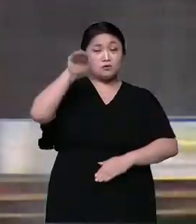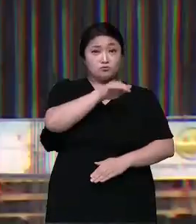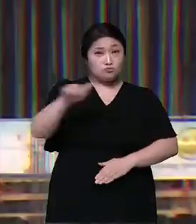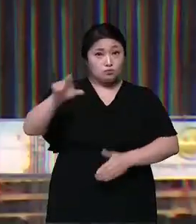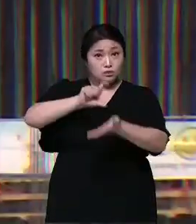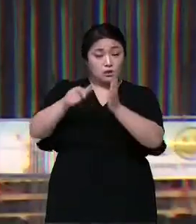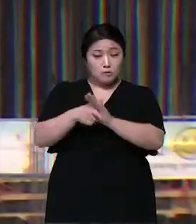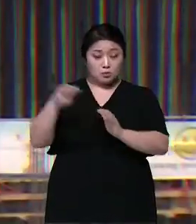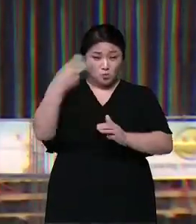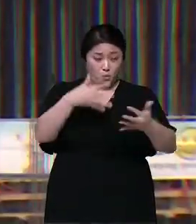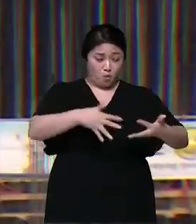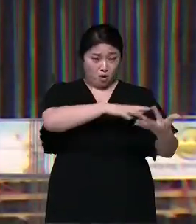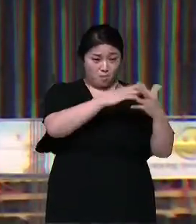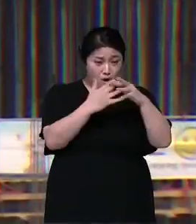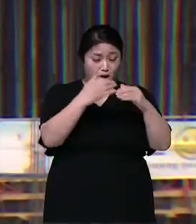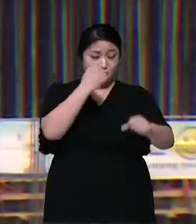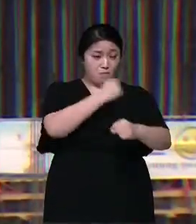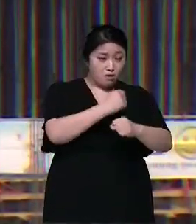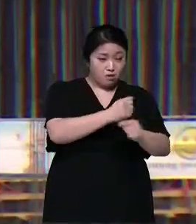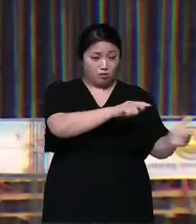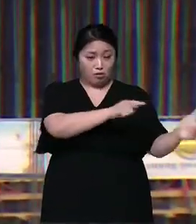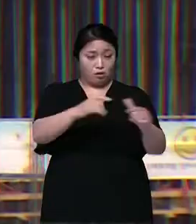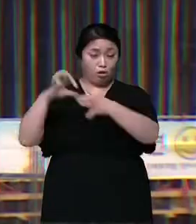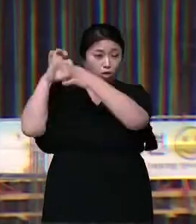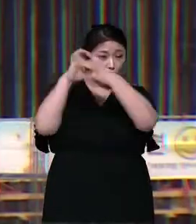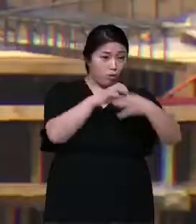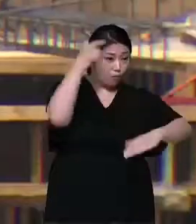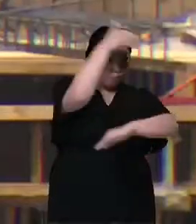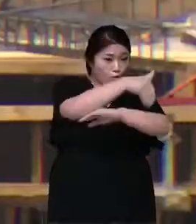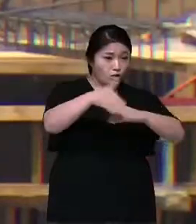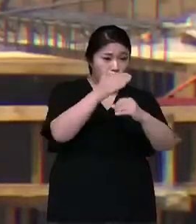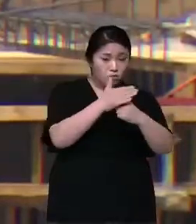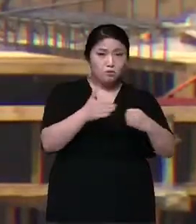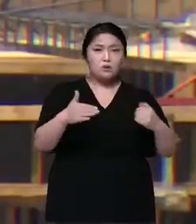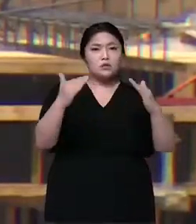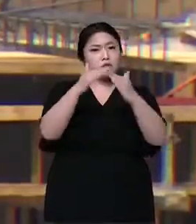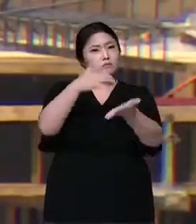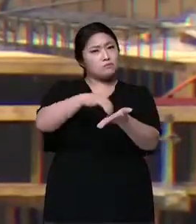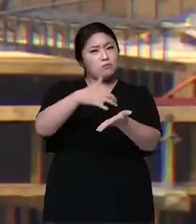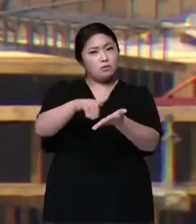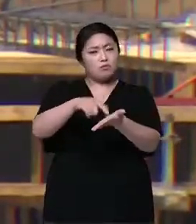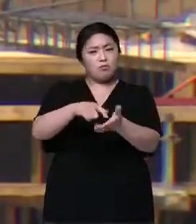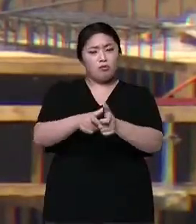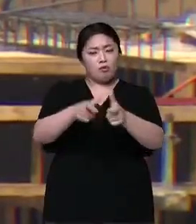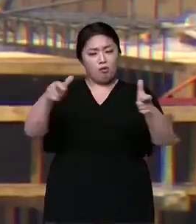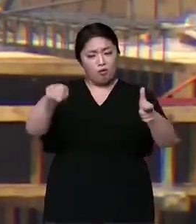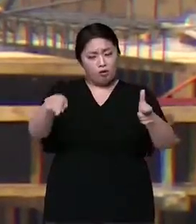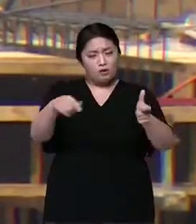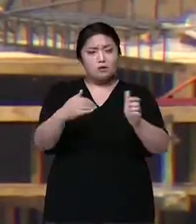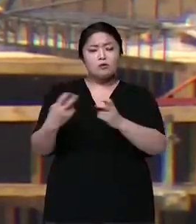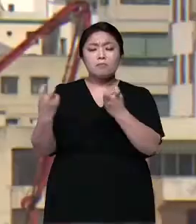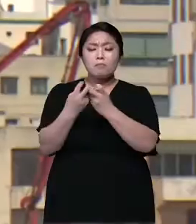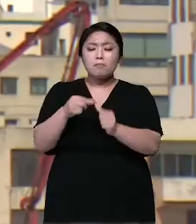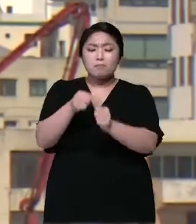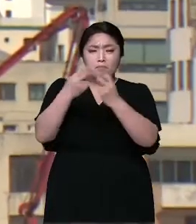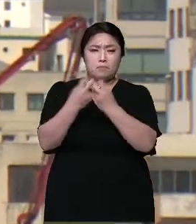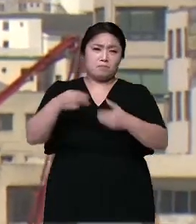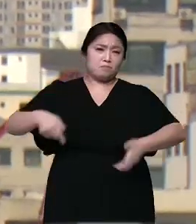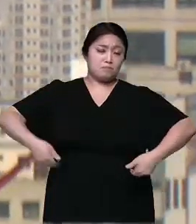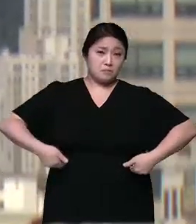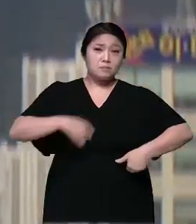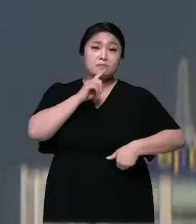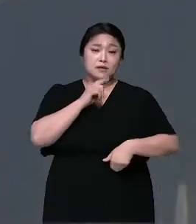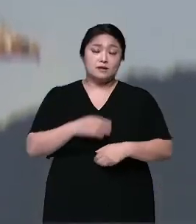대규모 개발과 재개발 재건축이 줄지어 예정돼 있어 공급량 조절 등 대책마련이 시급하다는 지적입니다